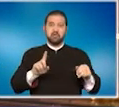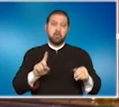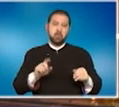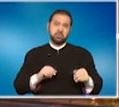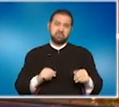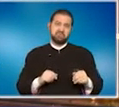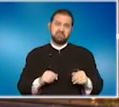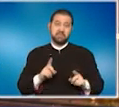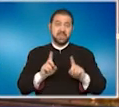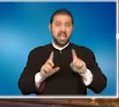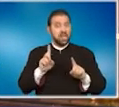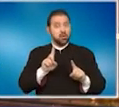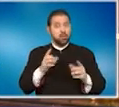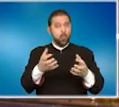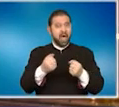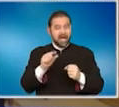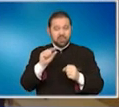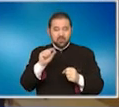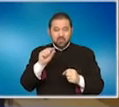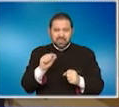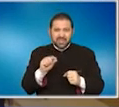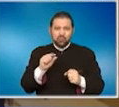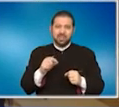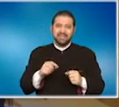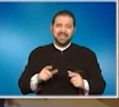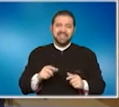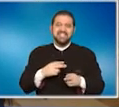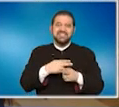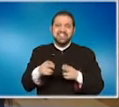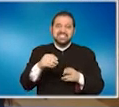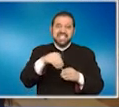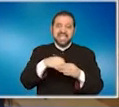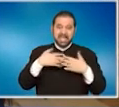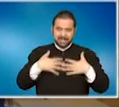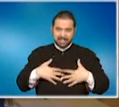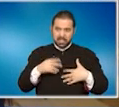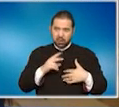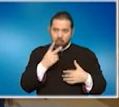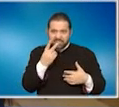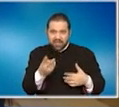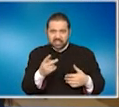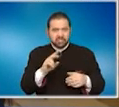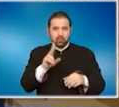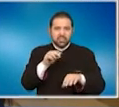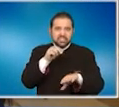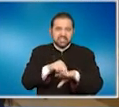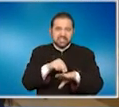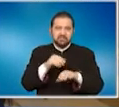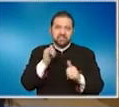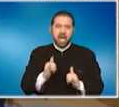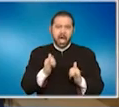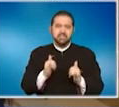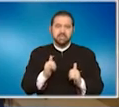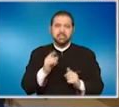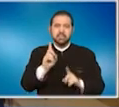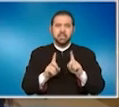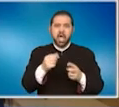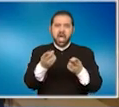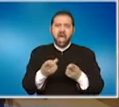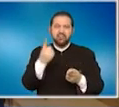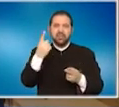dă și oamenii rămân de multe ori muți și nici nu știu cum să-și exprime și ei. Noi am văzut minuni. Și Părinte, m-a